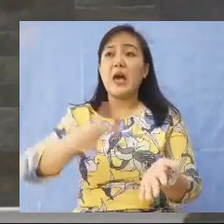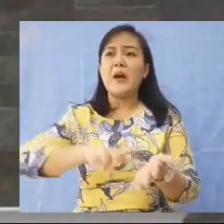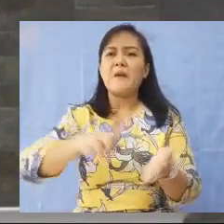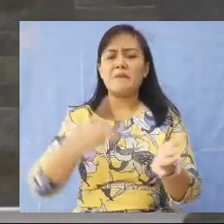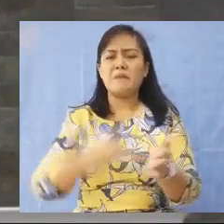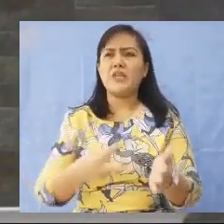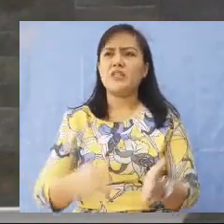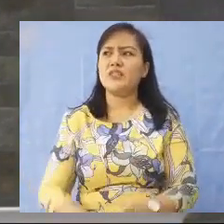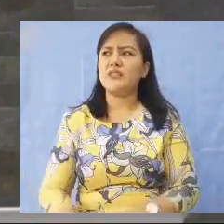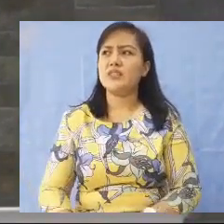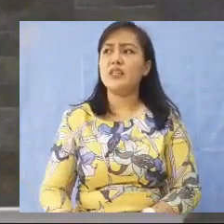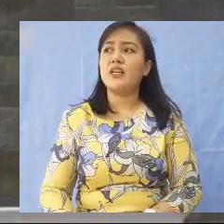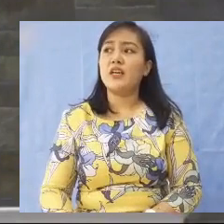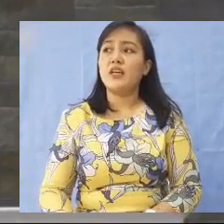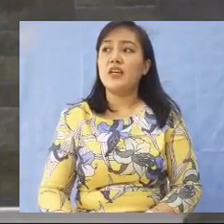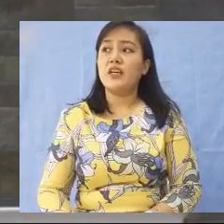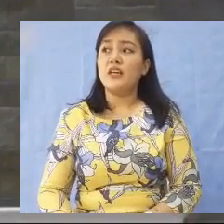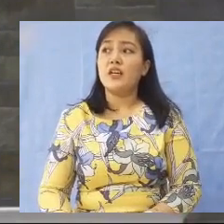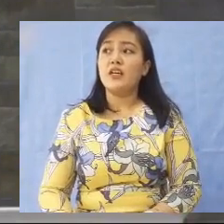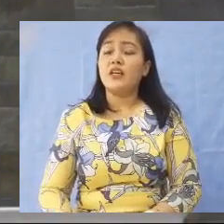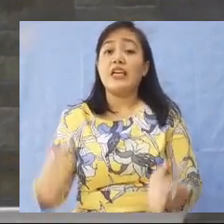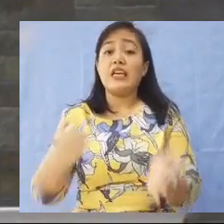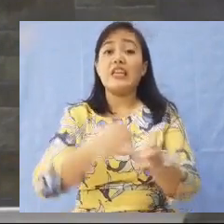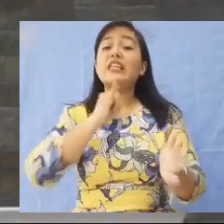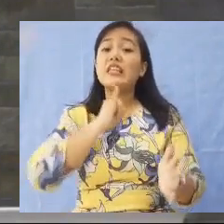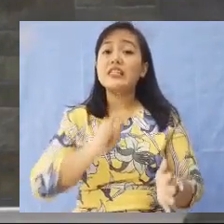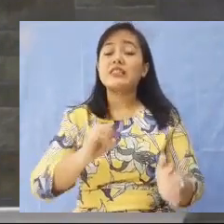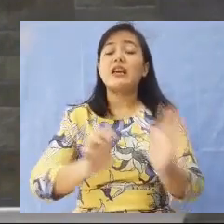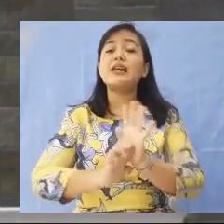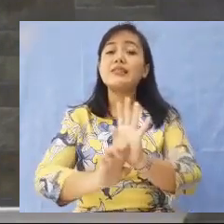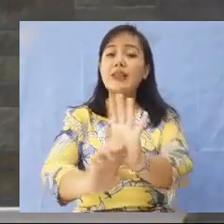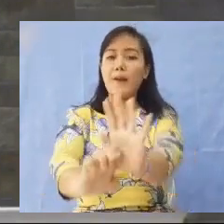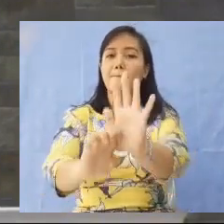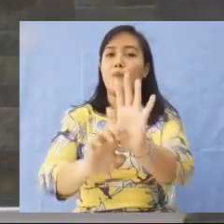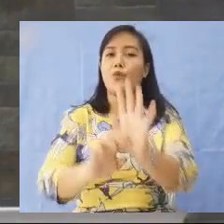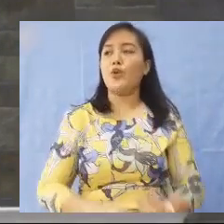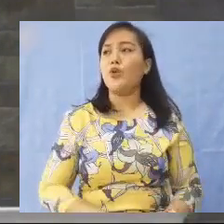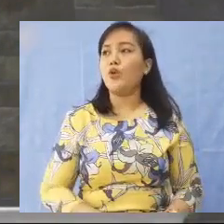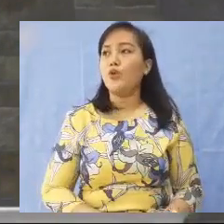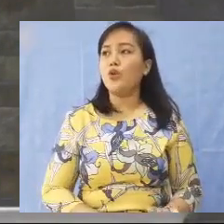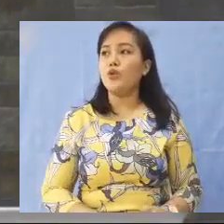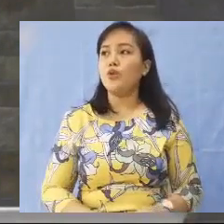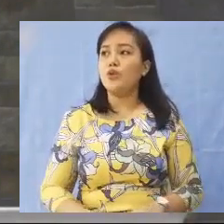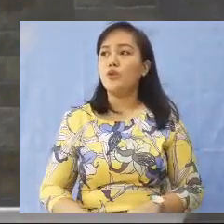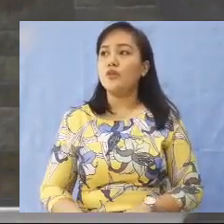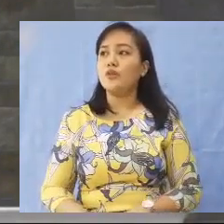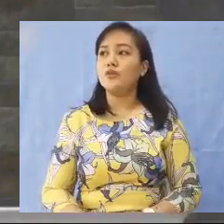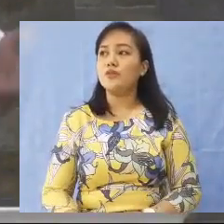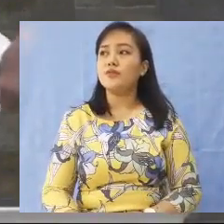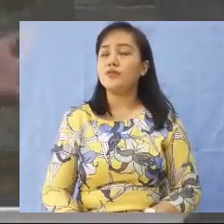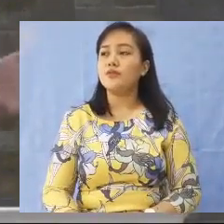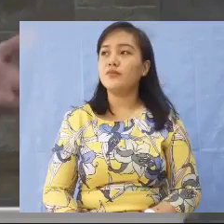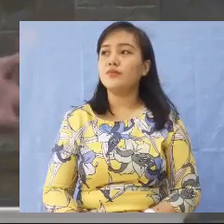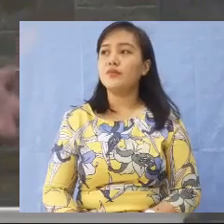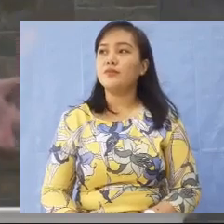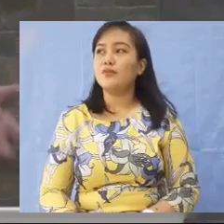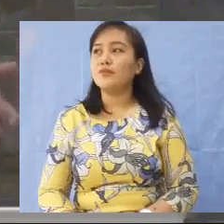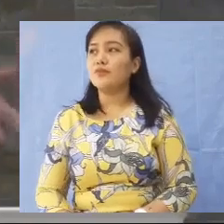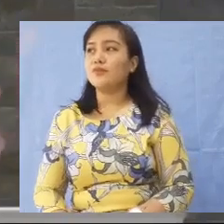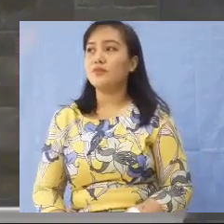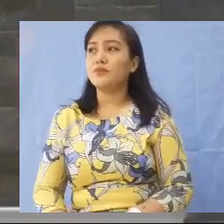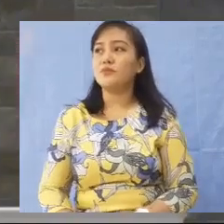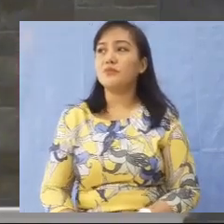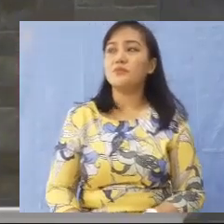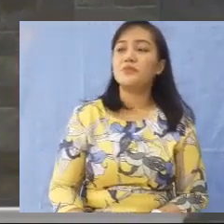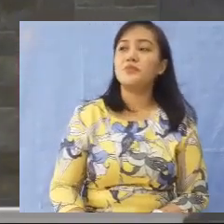nakikinig, teka muna, gaano ba karami ang banga na dala-dala nitong tao na